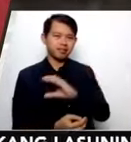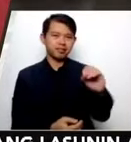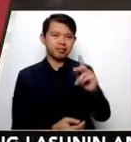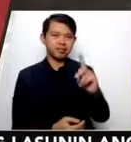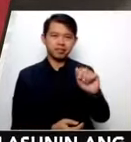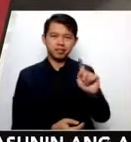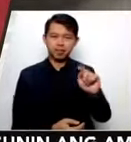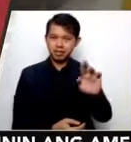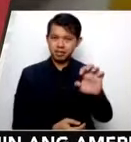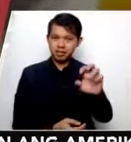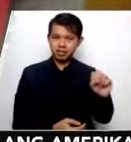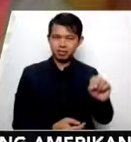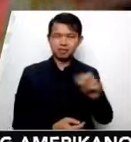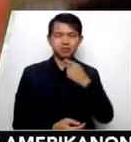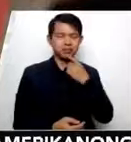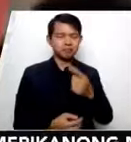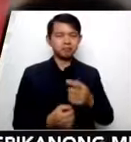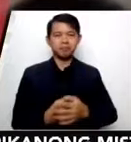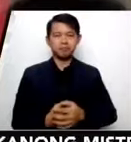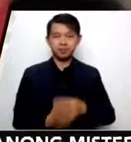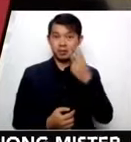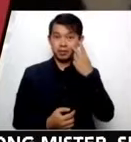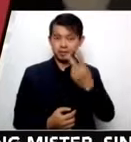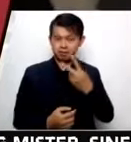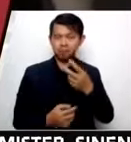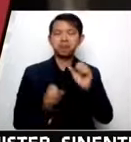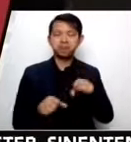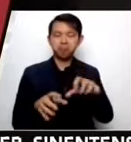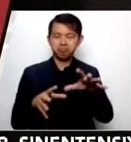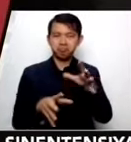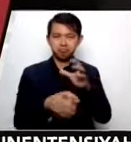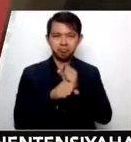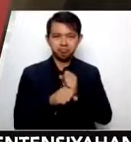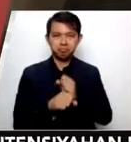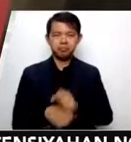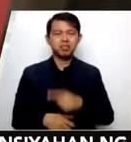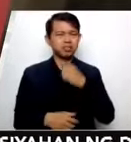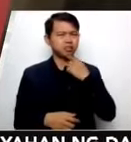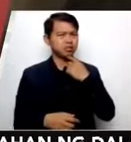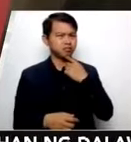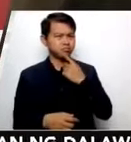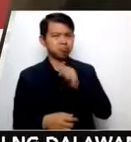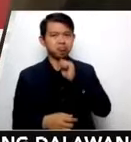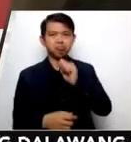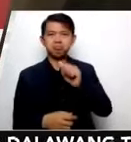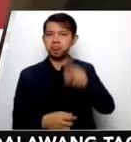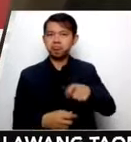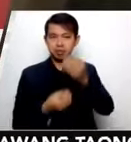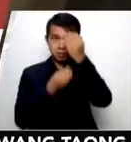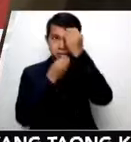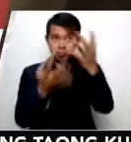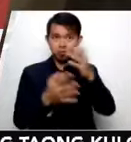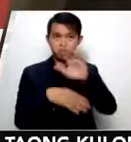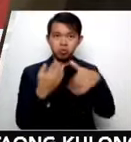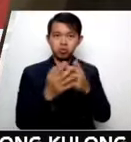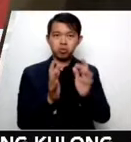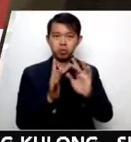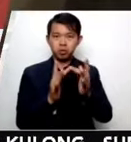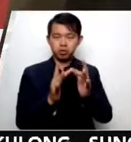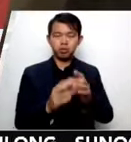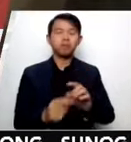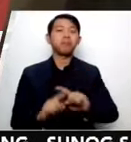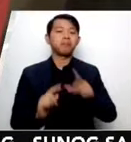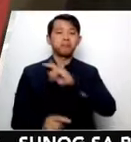talaga kailangan laging ipamalita sa social media yung mga ganyan eh. But you know, sometimes yung mga personal things that's